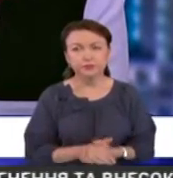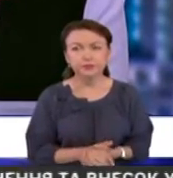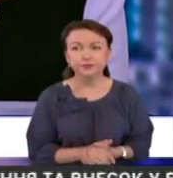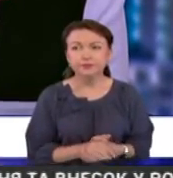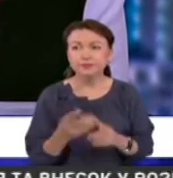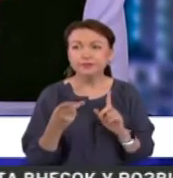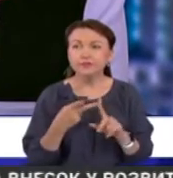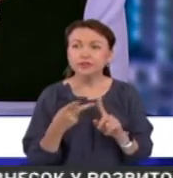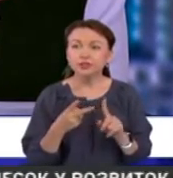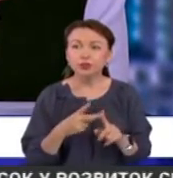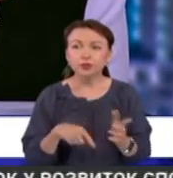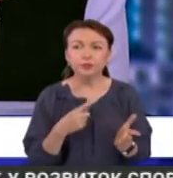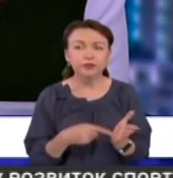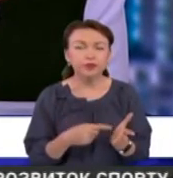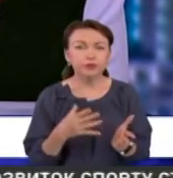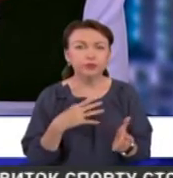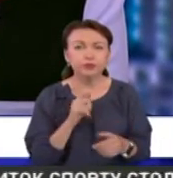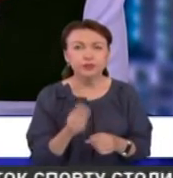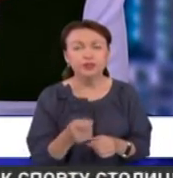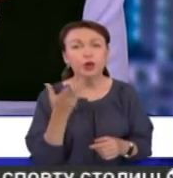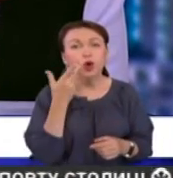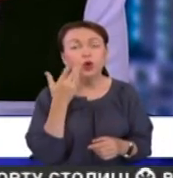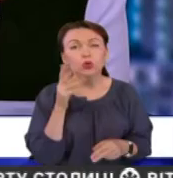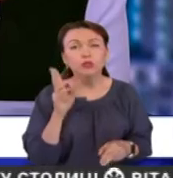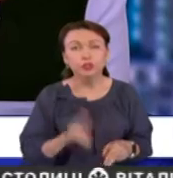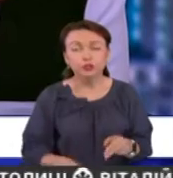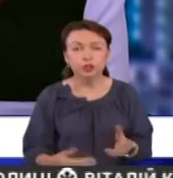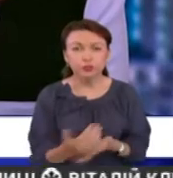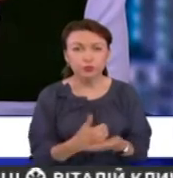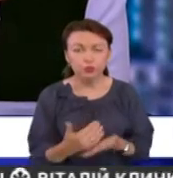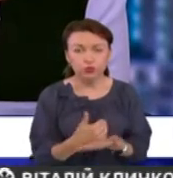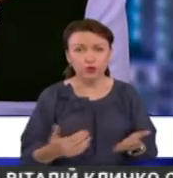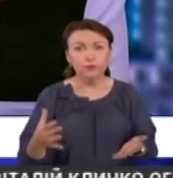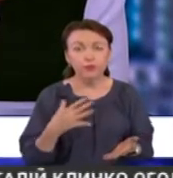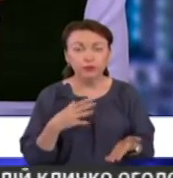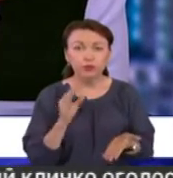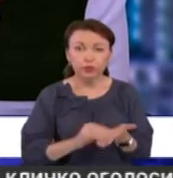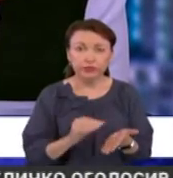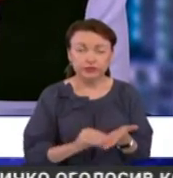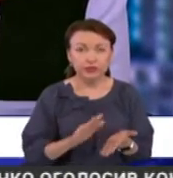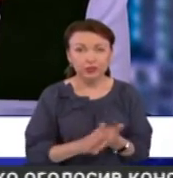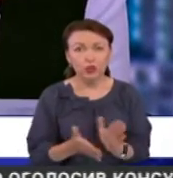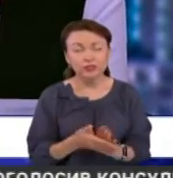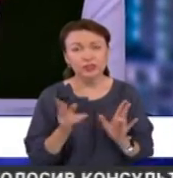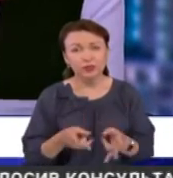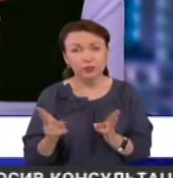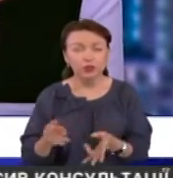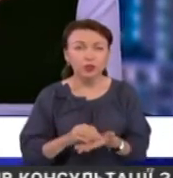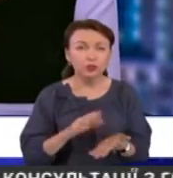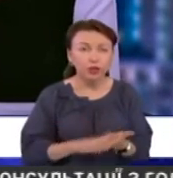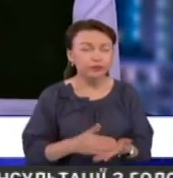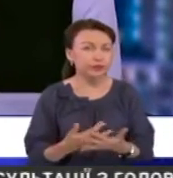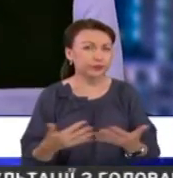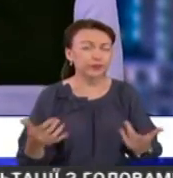І друге питання, яке було задане, коли закінчаються побори, була описана ситуація там з травматологією, з записом. Я